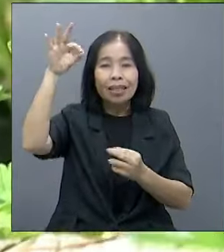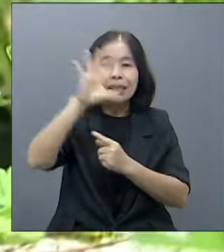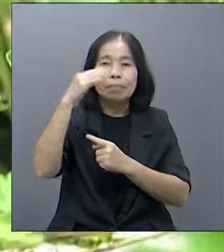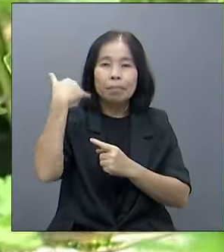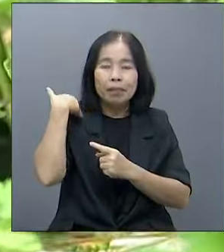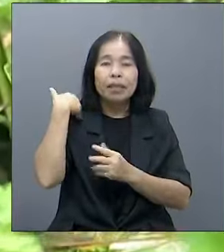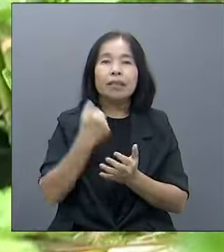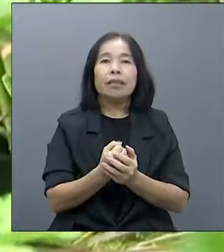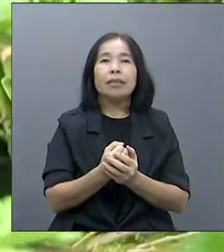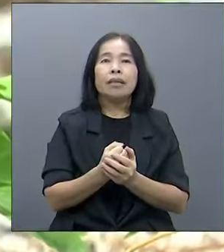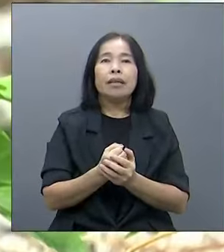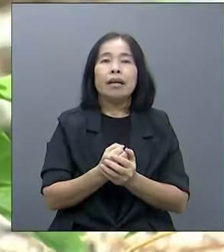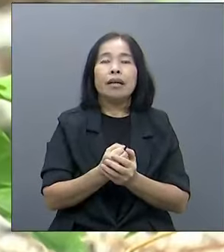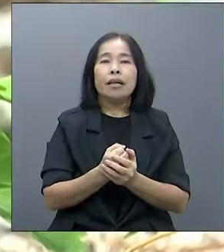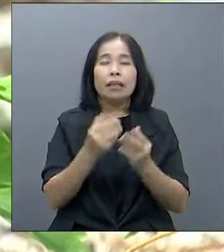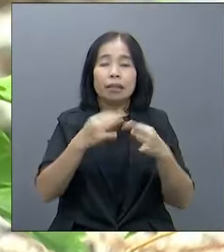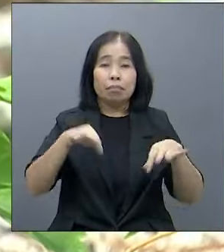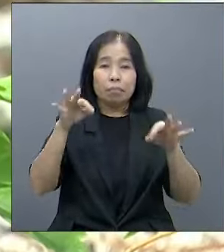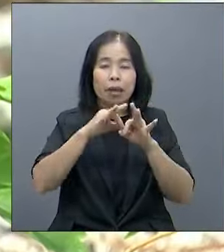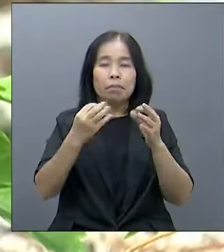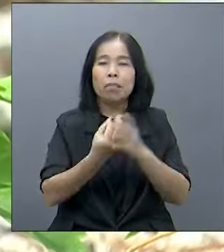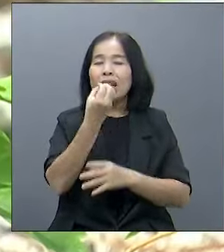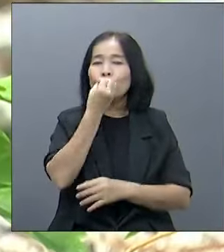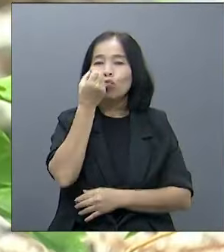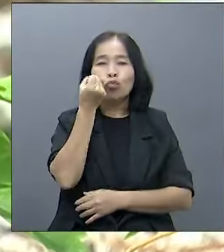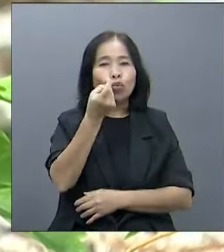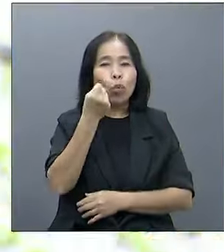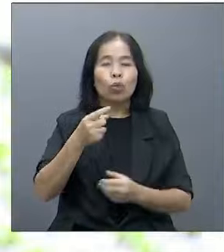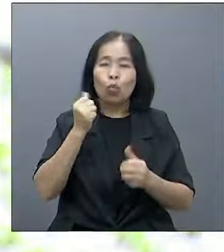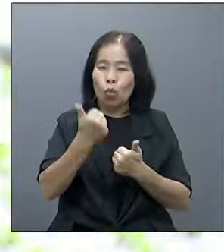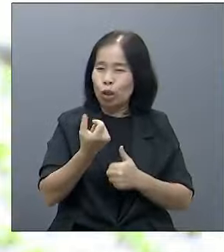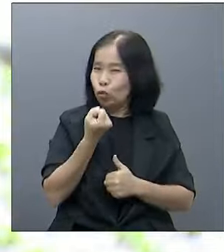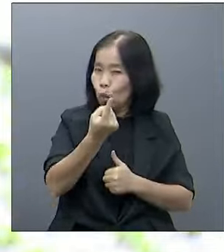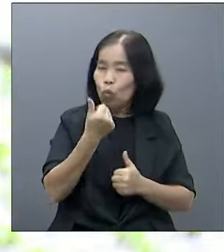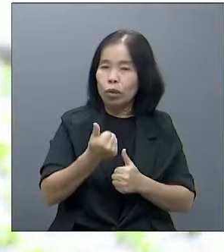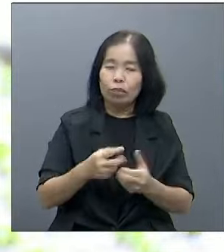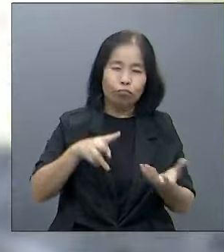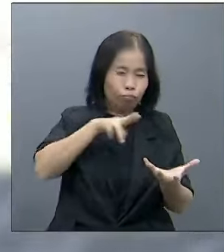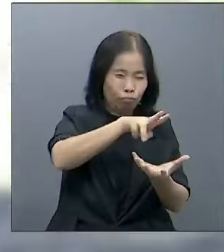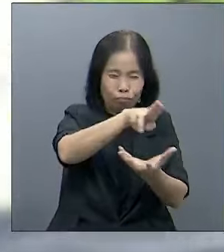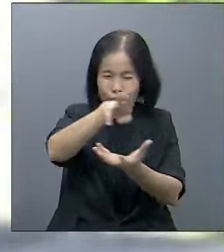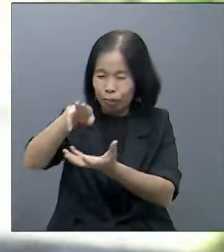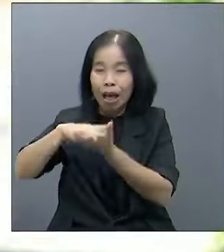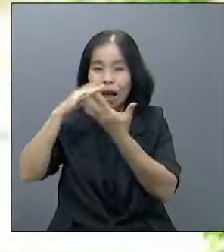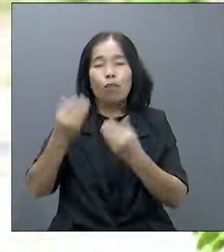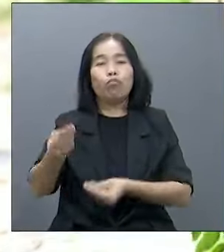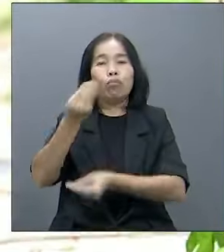นิดจุดเด่นของที่นี่คือเป็นผักสดเก็บวันต่อวันแล้วก็คุณภาพดีสดตลอด